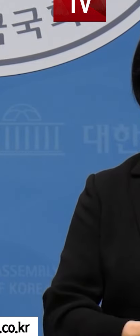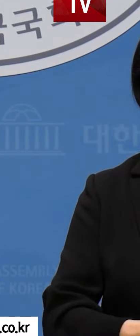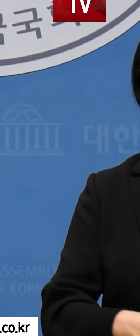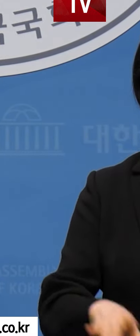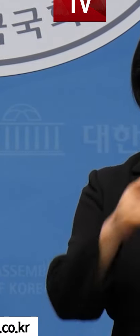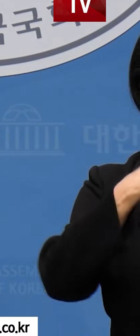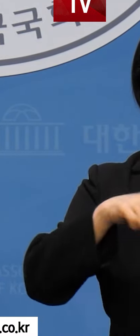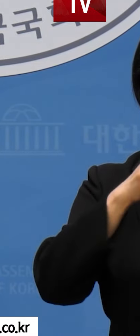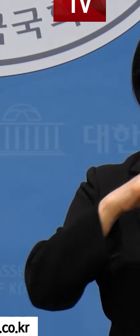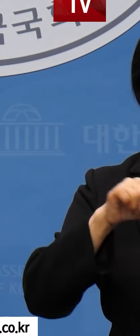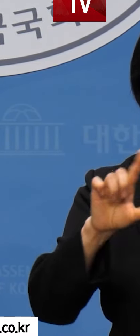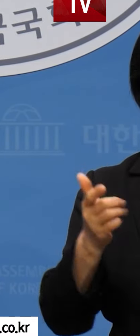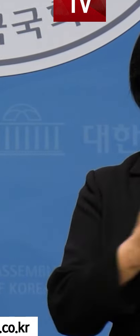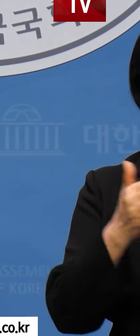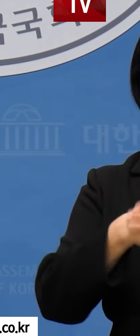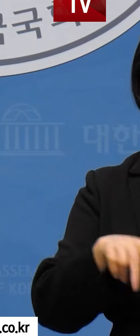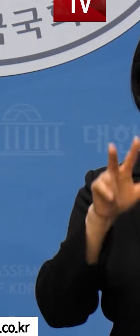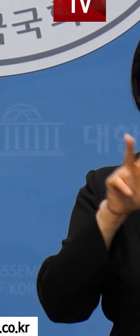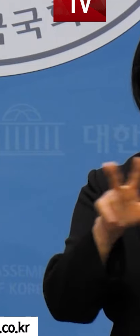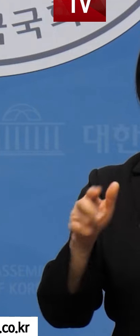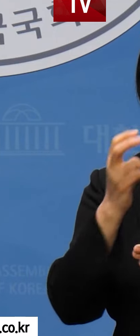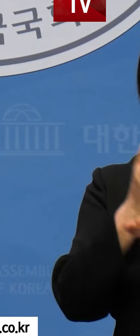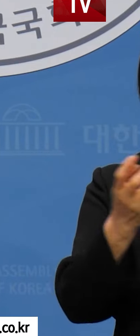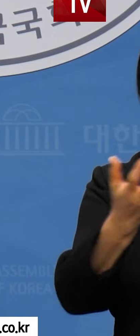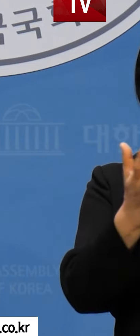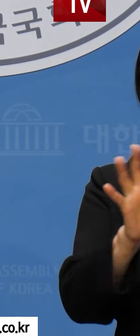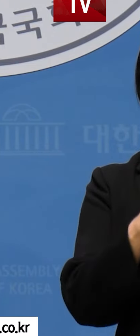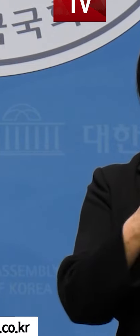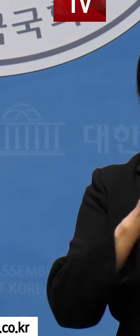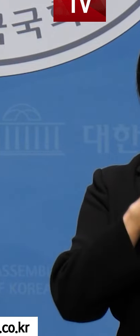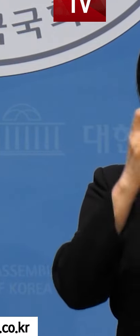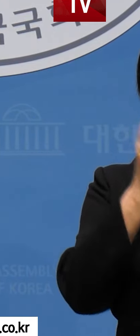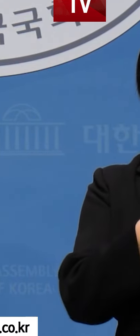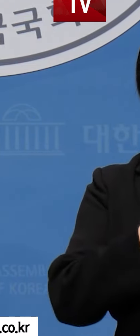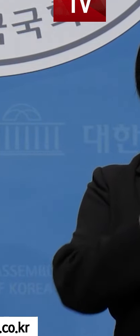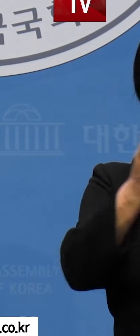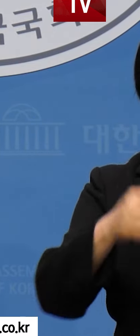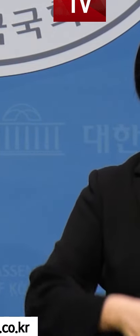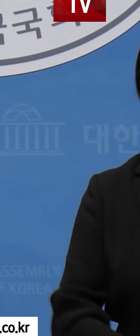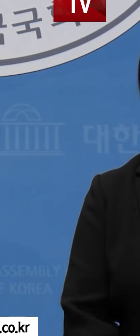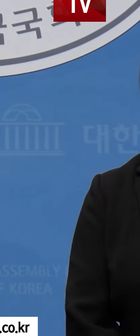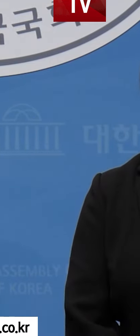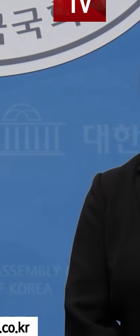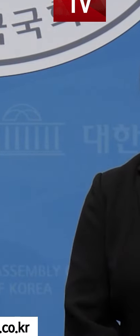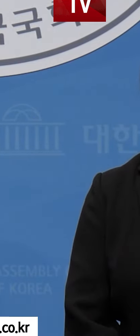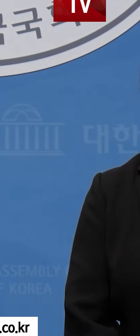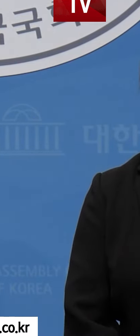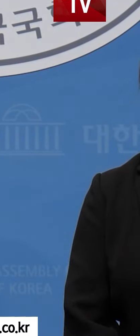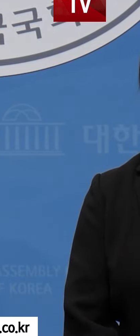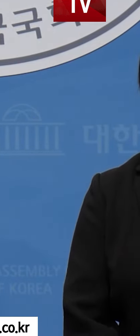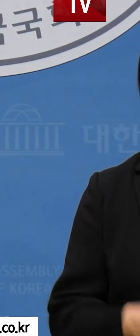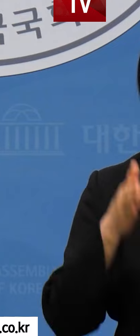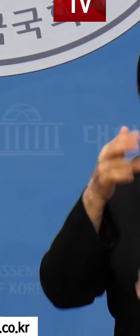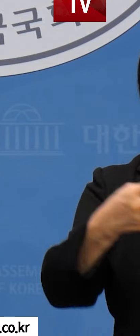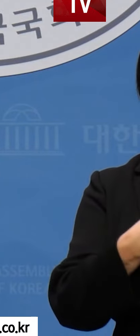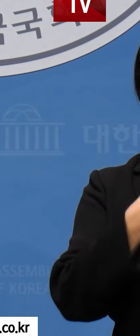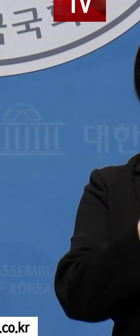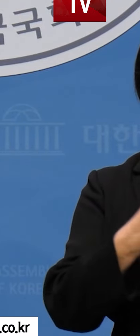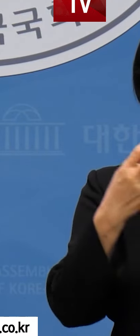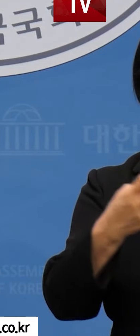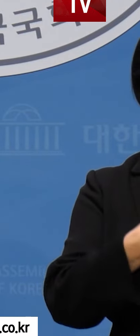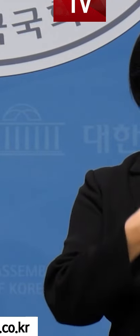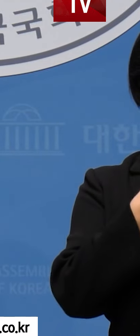위선적 정당이 아니라면 당장 법사위에서 관련법을 통과시켜야 한다. 전공의와